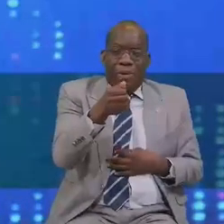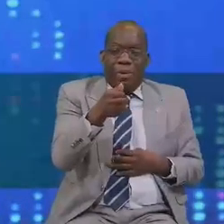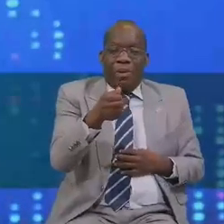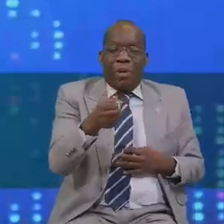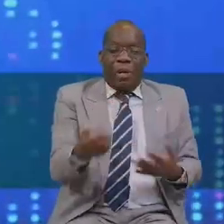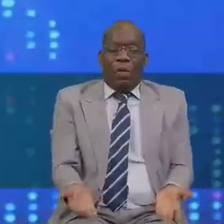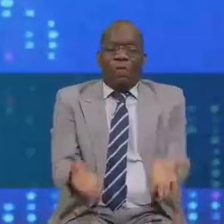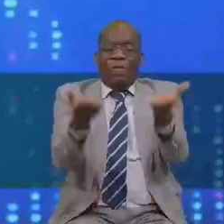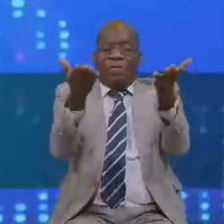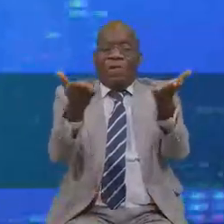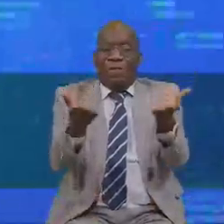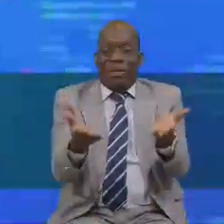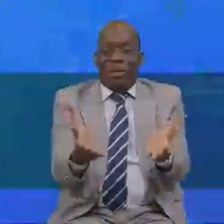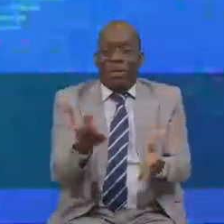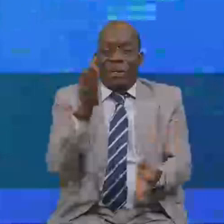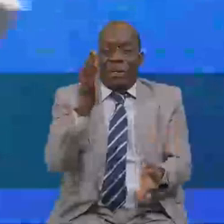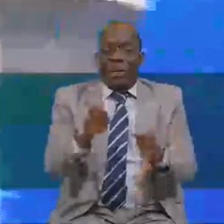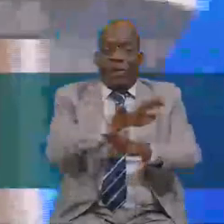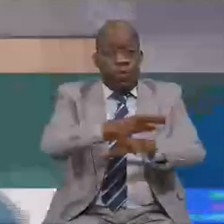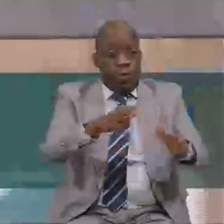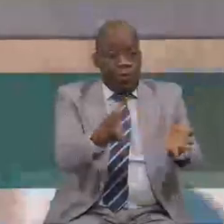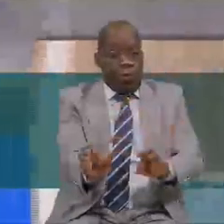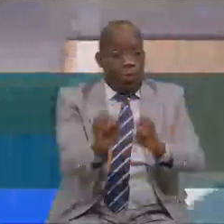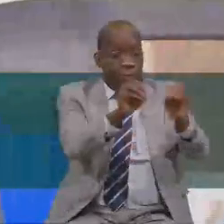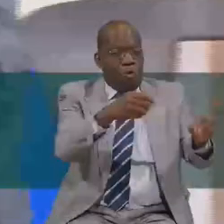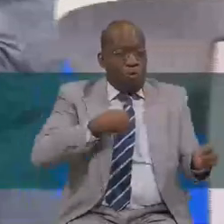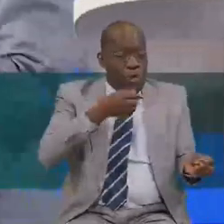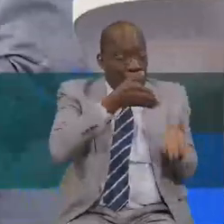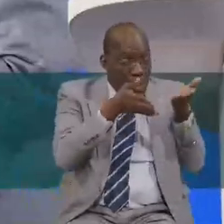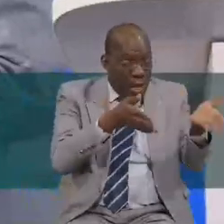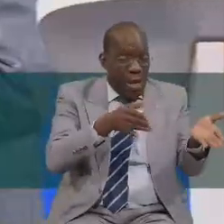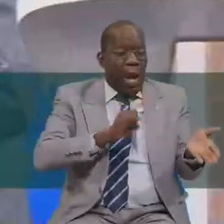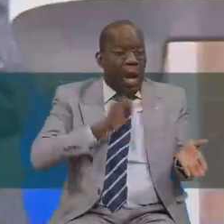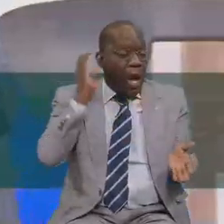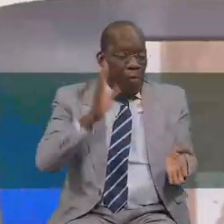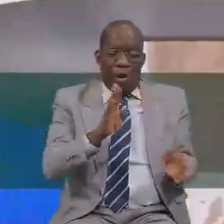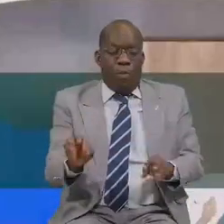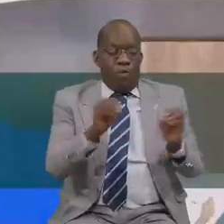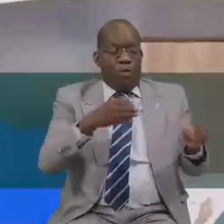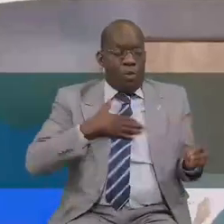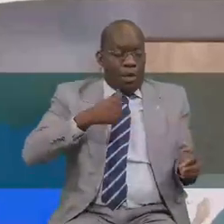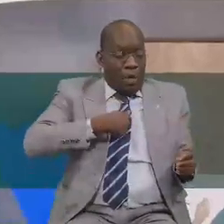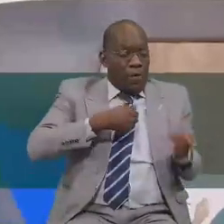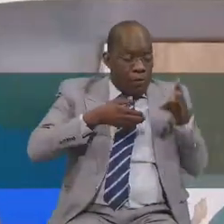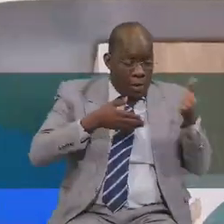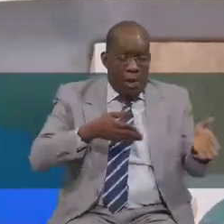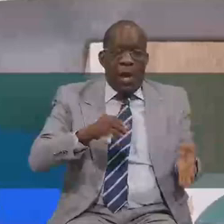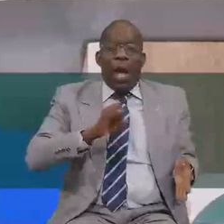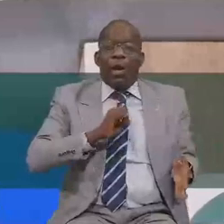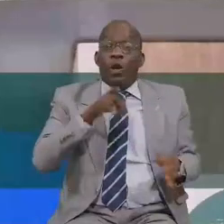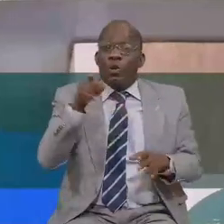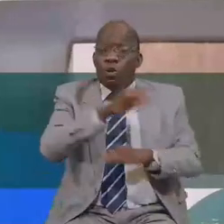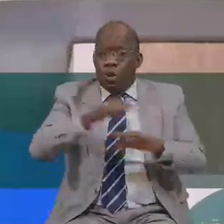l'élévation de soi. S'il ne me met pas là, je vais me placer là-bas. S'ils ne connaissent pas ma valeur, je connais moi ma valeur.